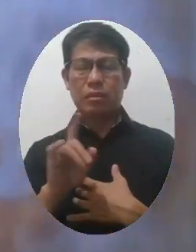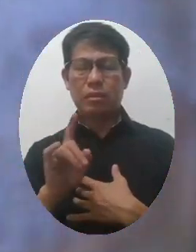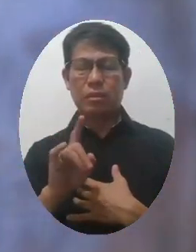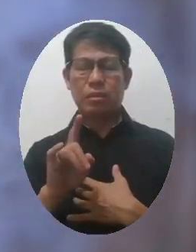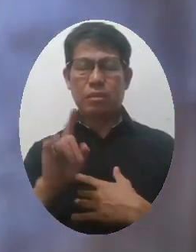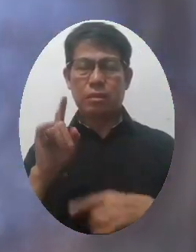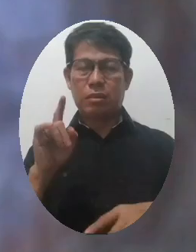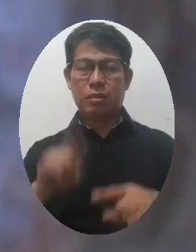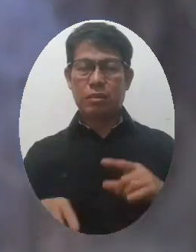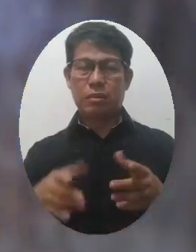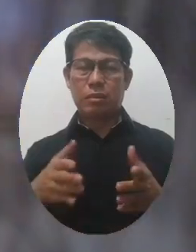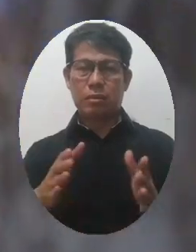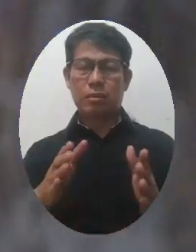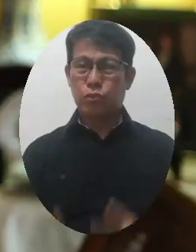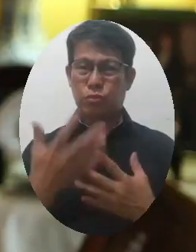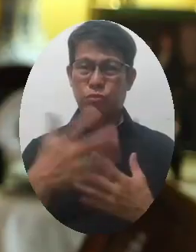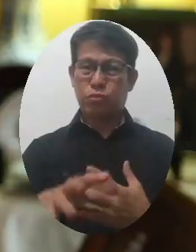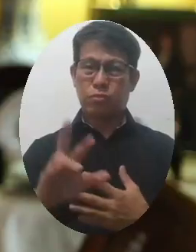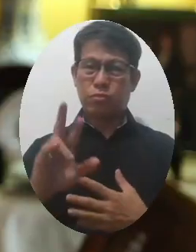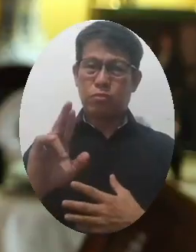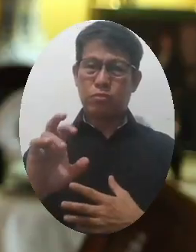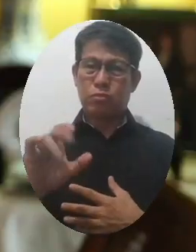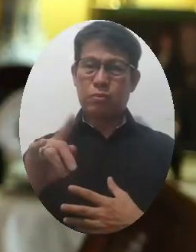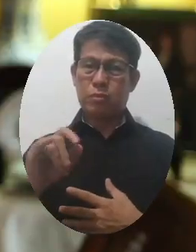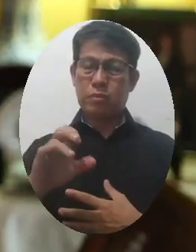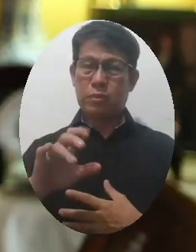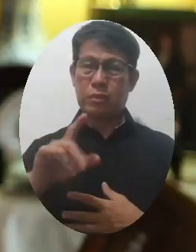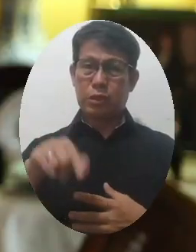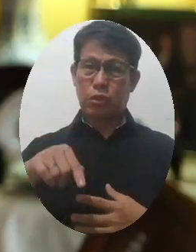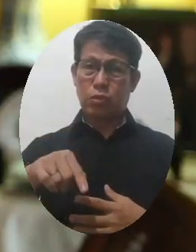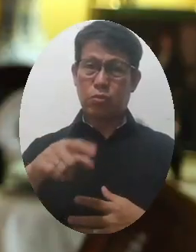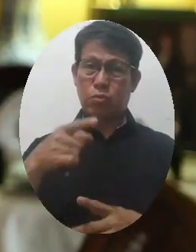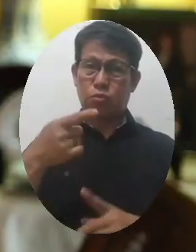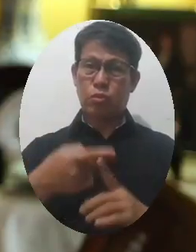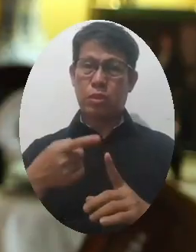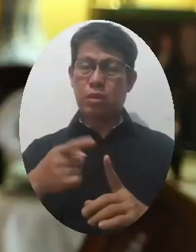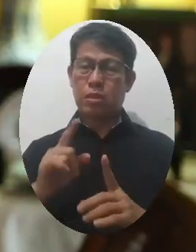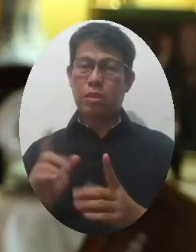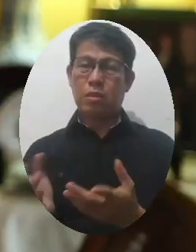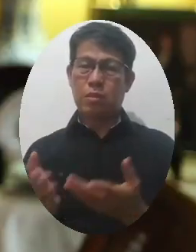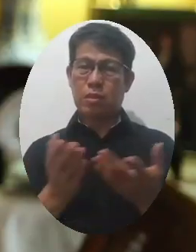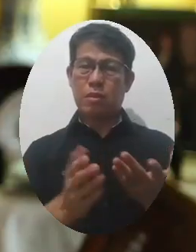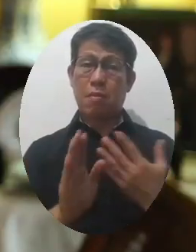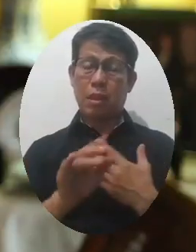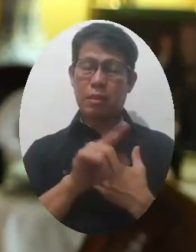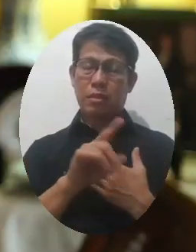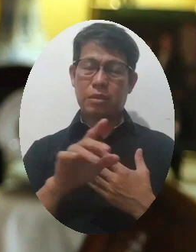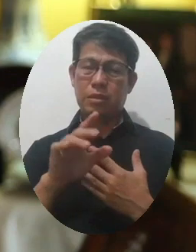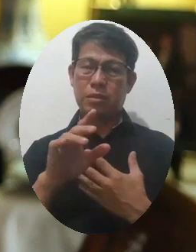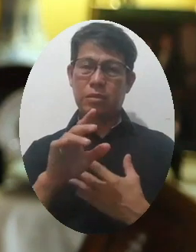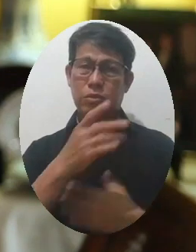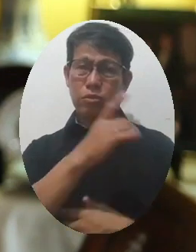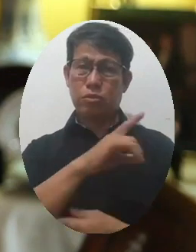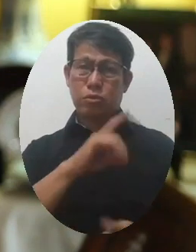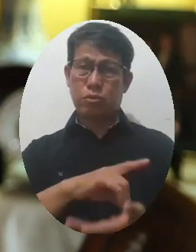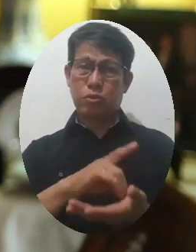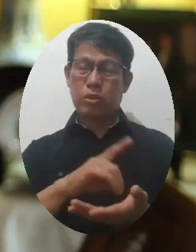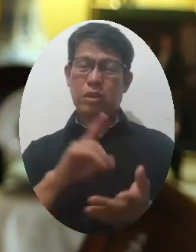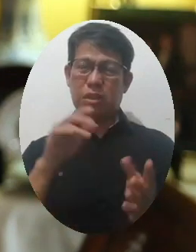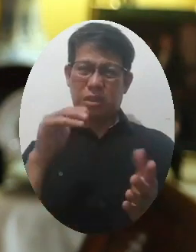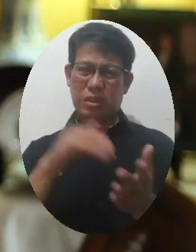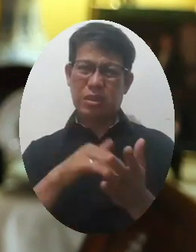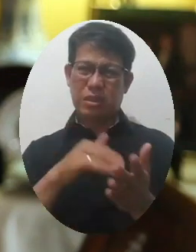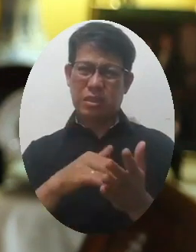nung ganun. Tapos mag-relapse, dito nakarambuan lamang, bumalik sa doktor sila para ulitin